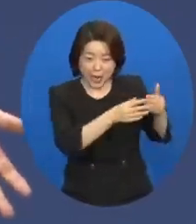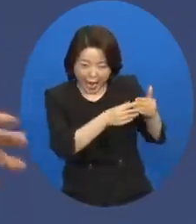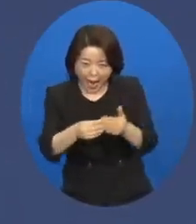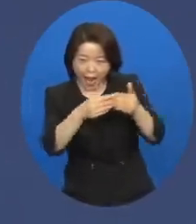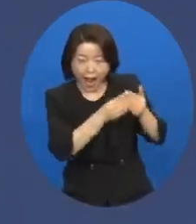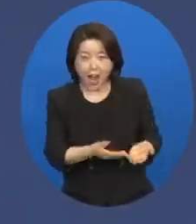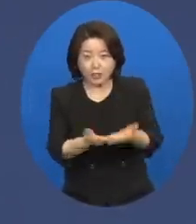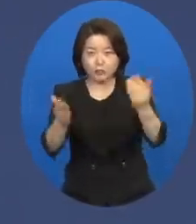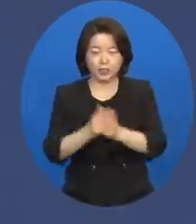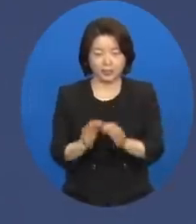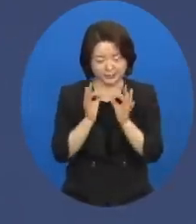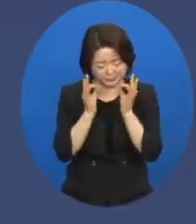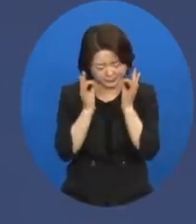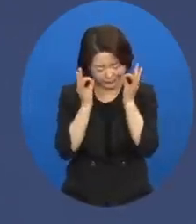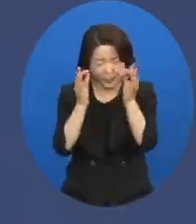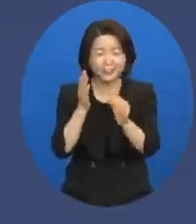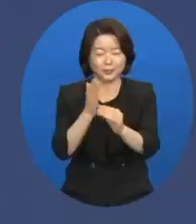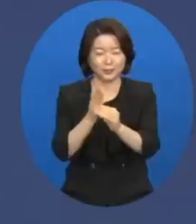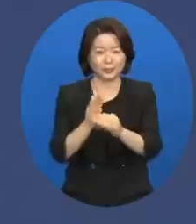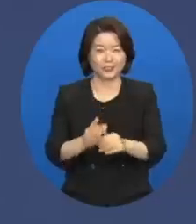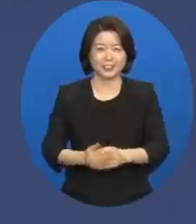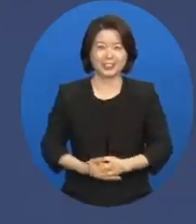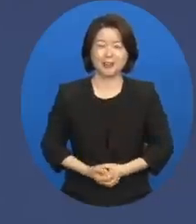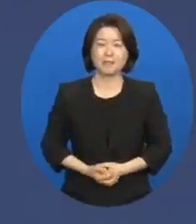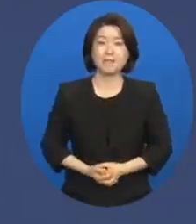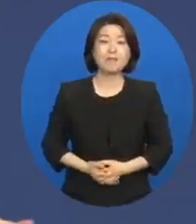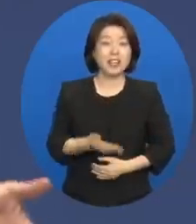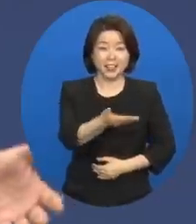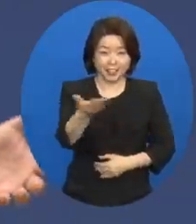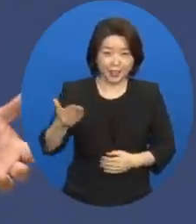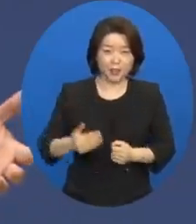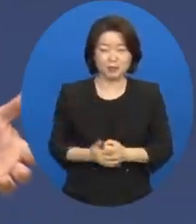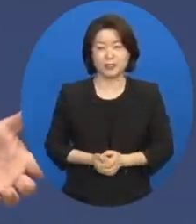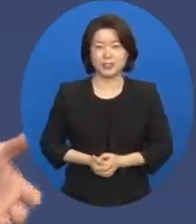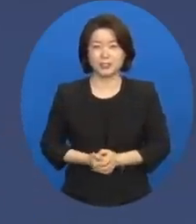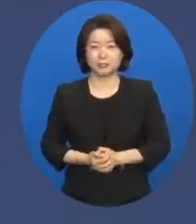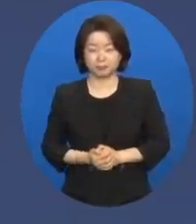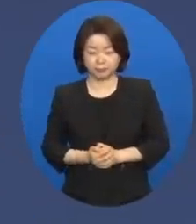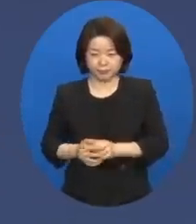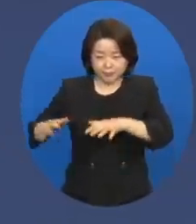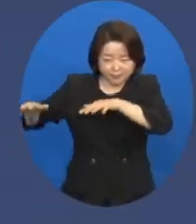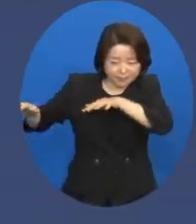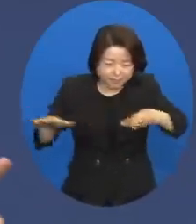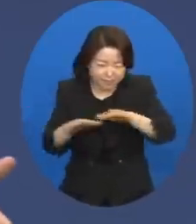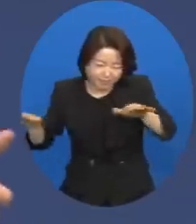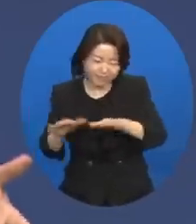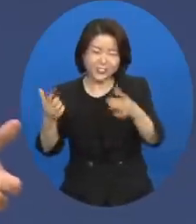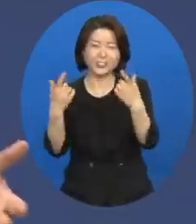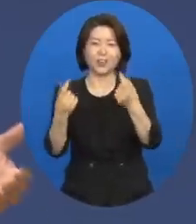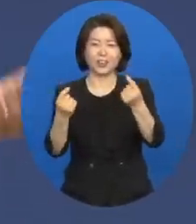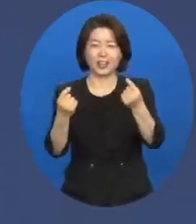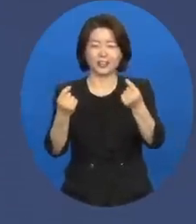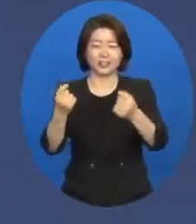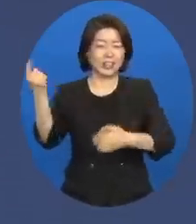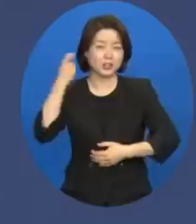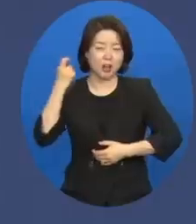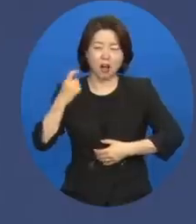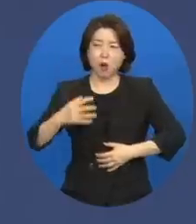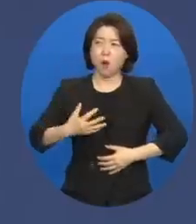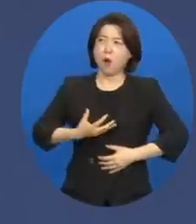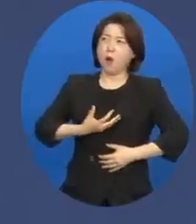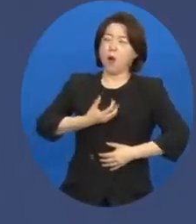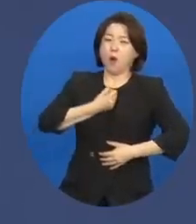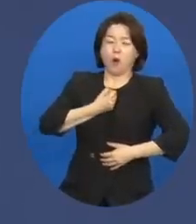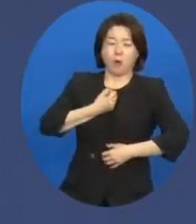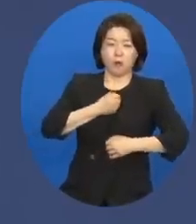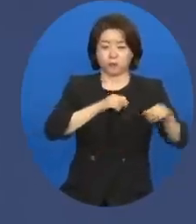지금 보통 노력을 하는 게 아닙니다. 그러니까 그냥 막 그 지축을 뒤흔드는 것 같은 웅장한 막 그 물